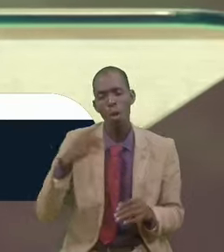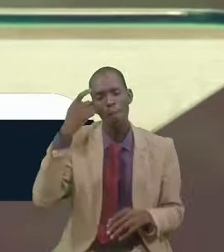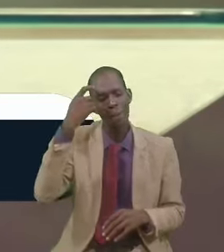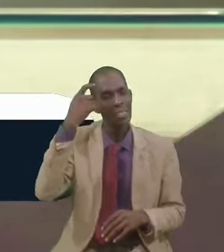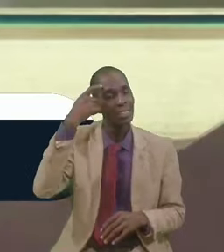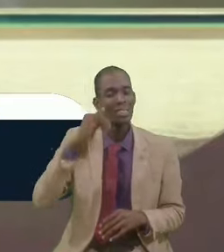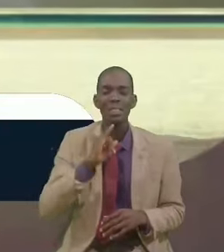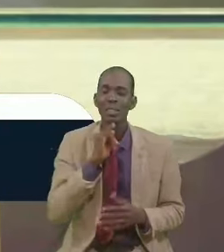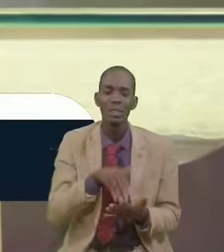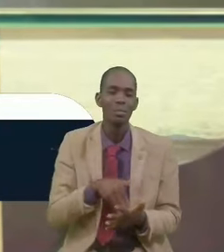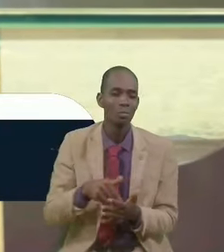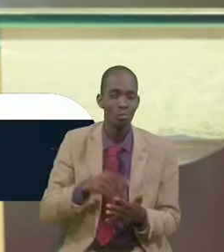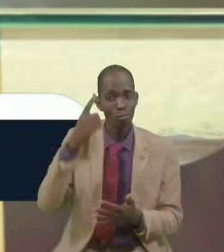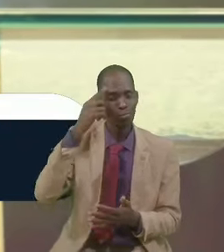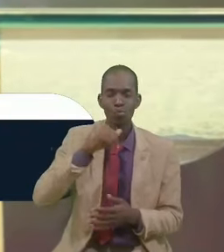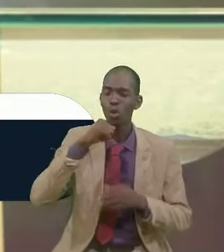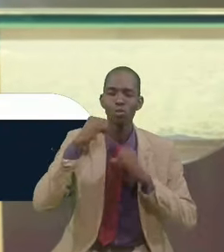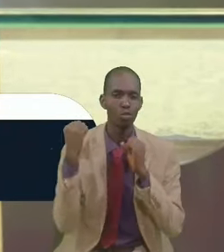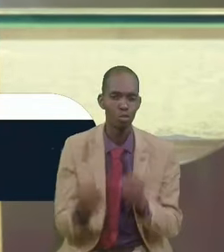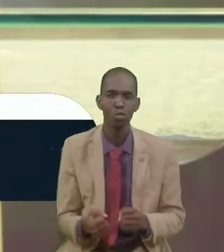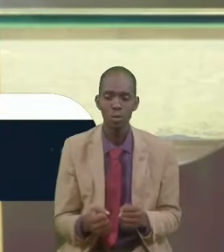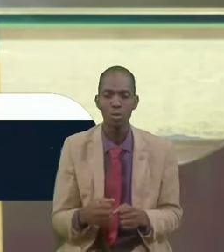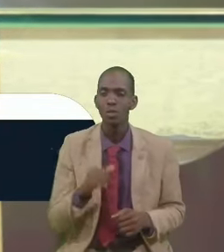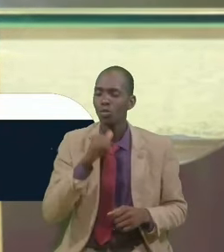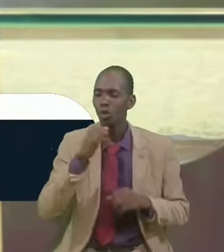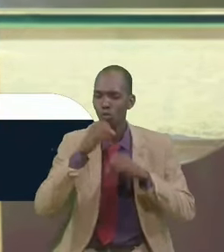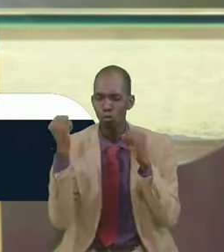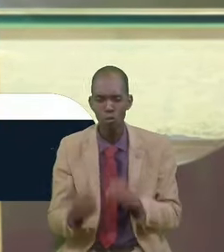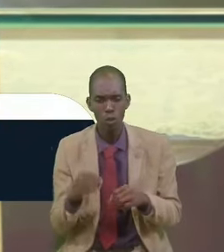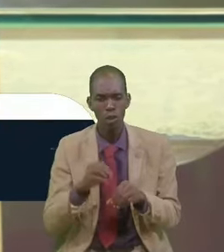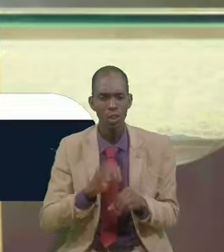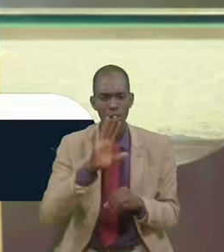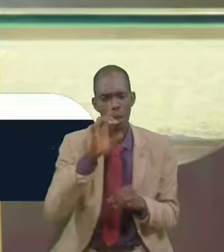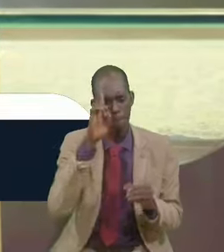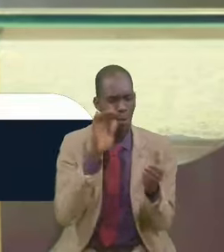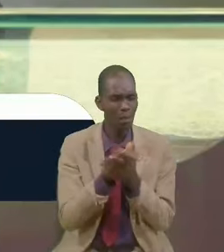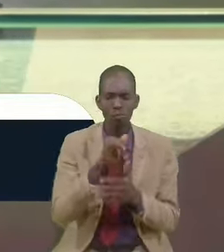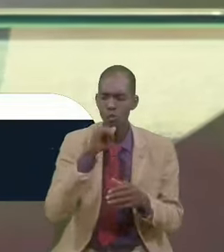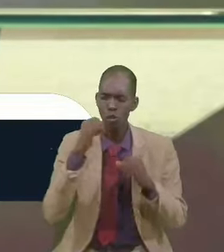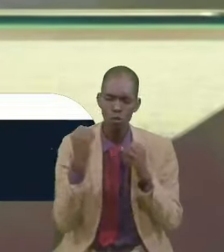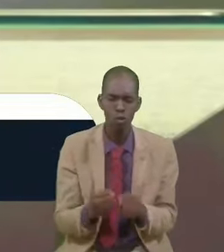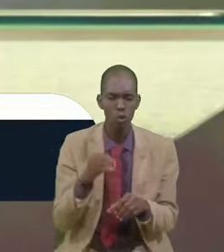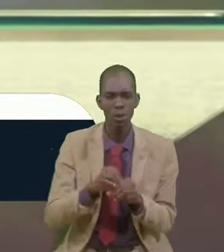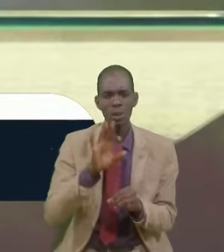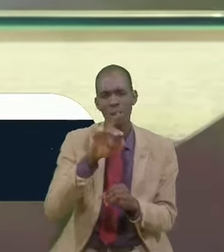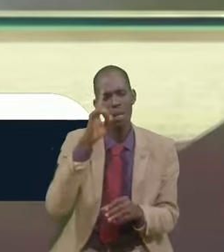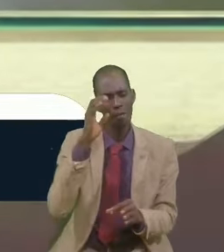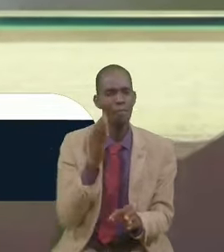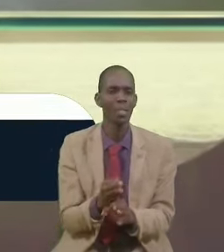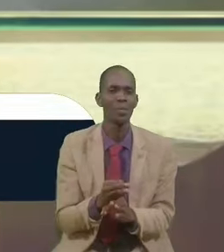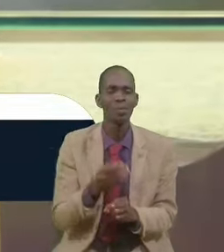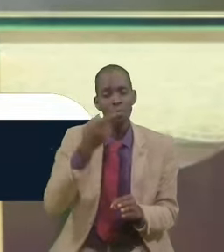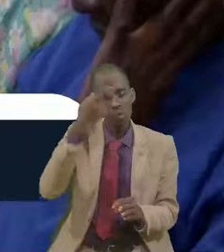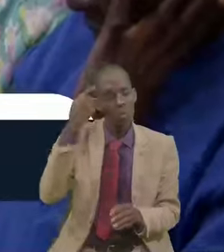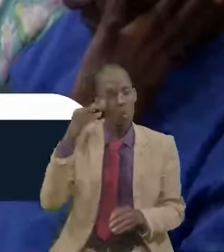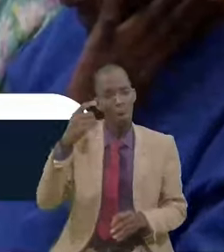Ils n'étaient pas forts en esprit, n'étaient pas forts en conviction, n'étaient pas forts dans leur foi. C'est la faiblesse